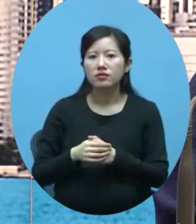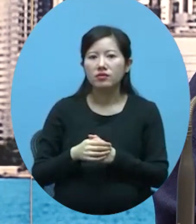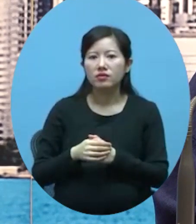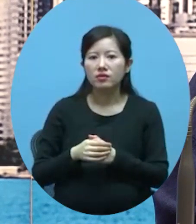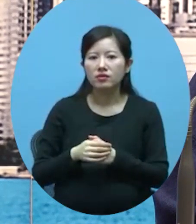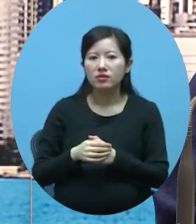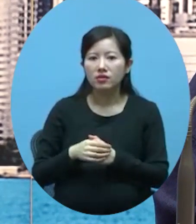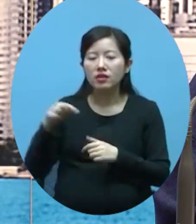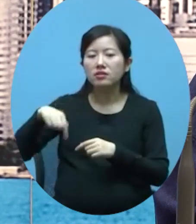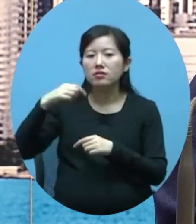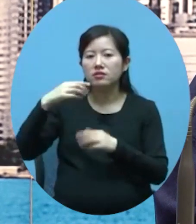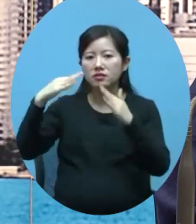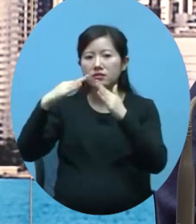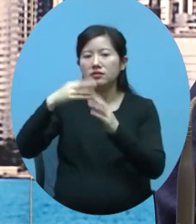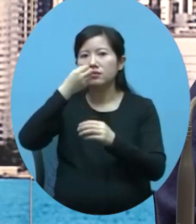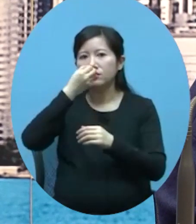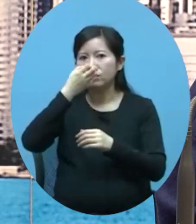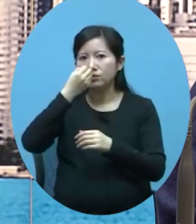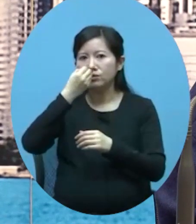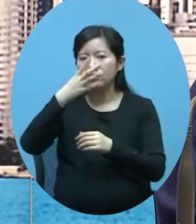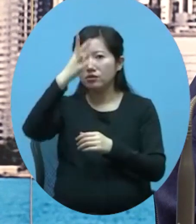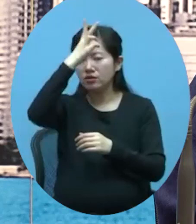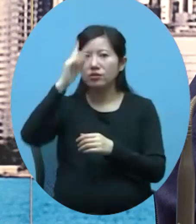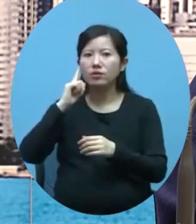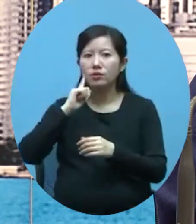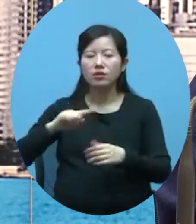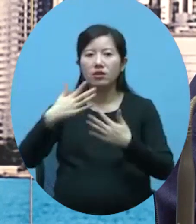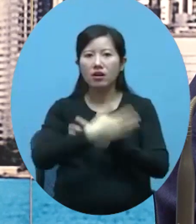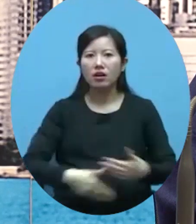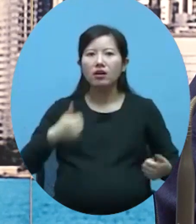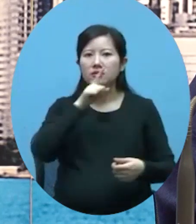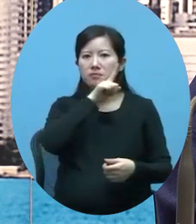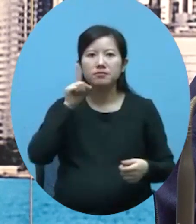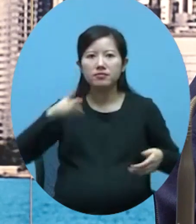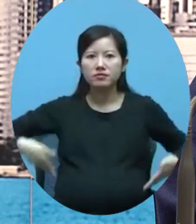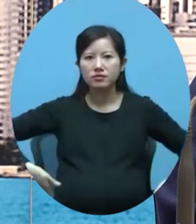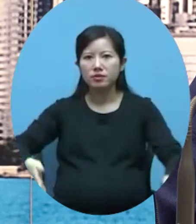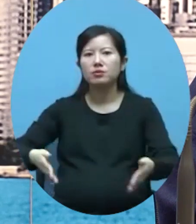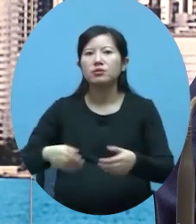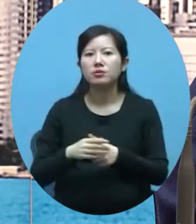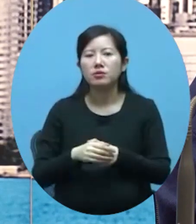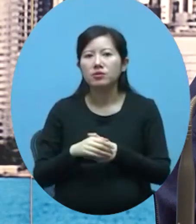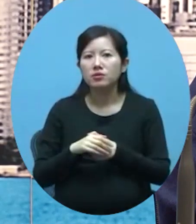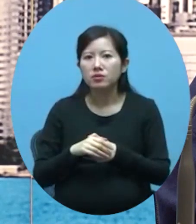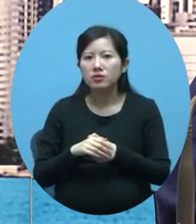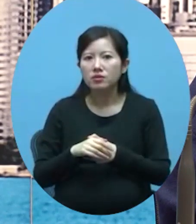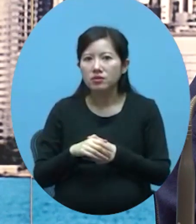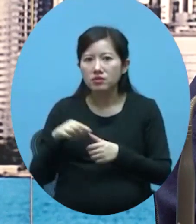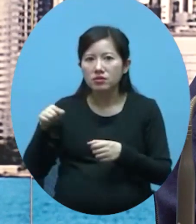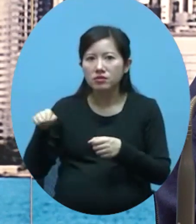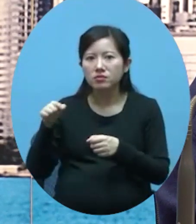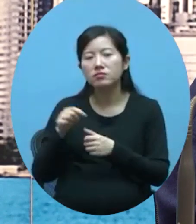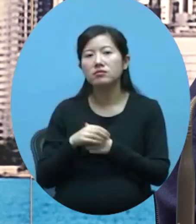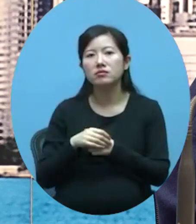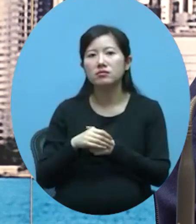康寧道金橋華夏那他是住一些民做一些